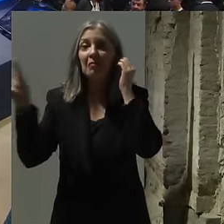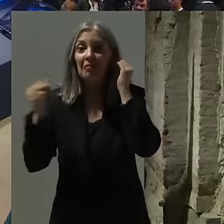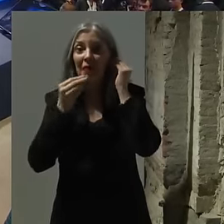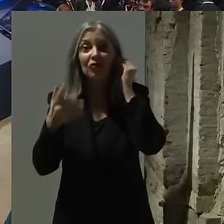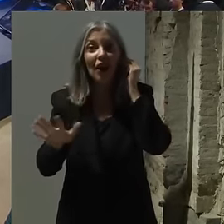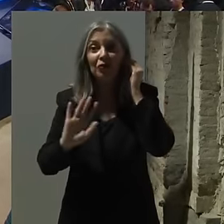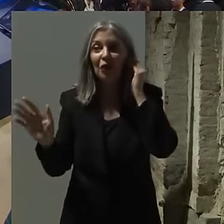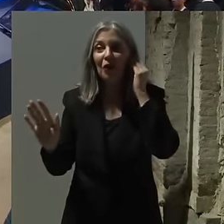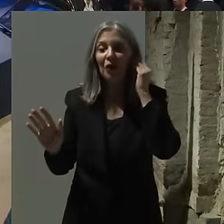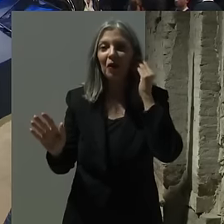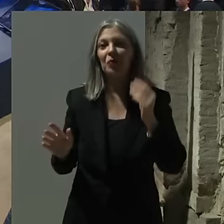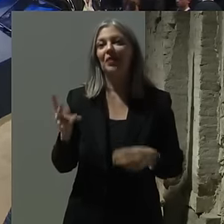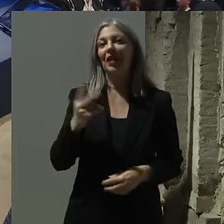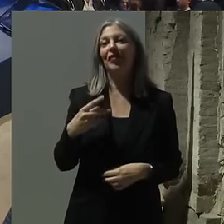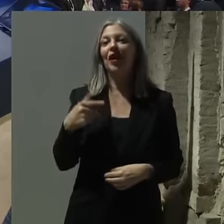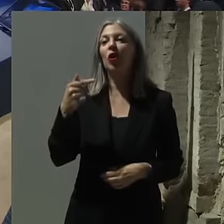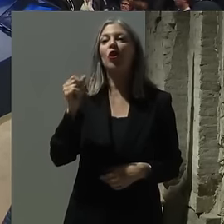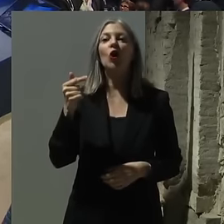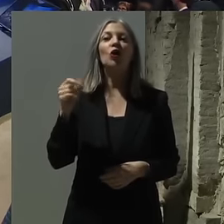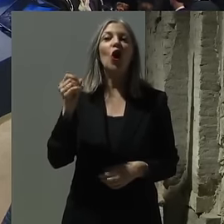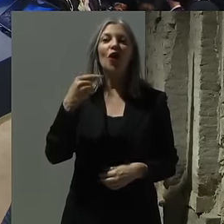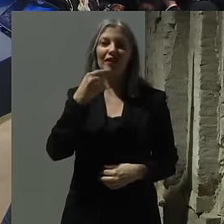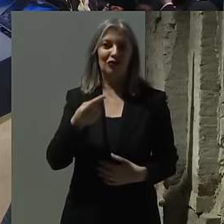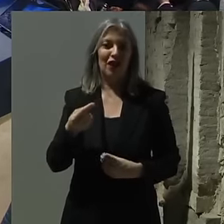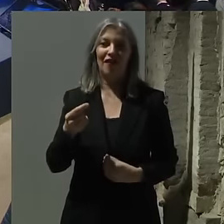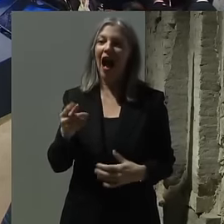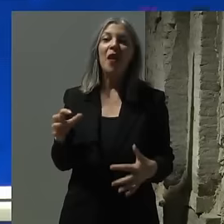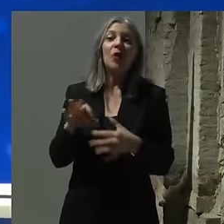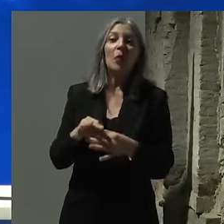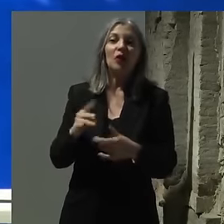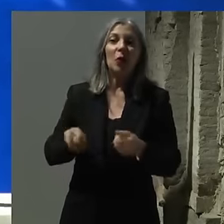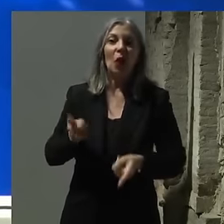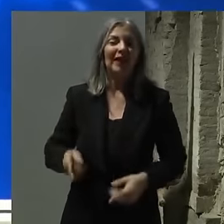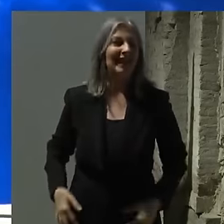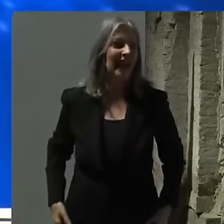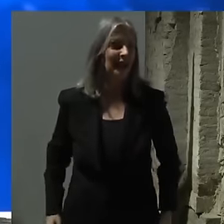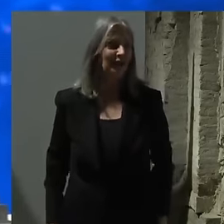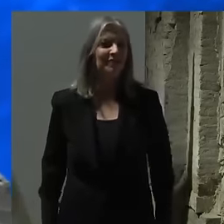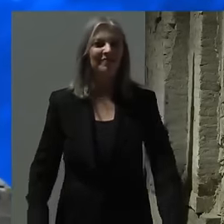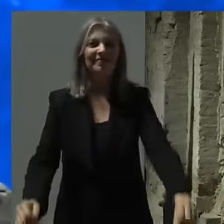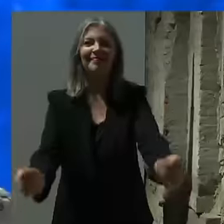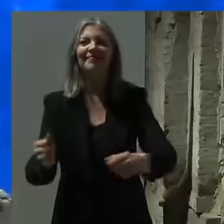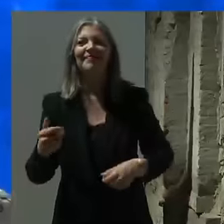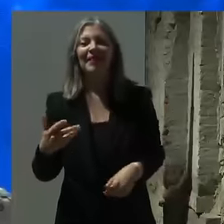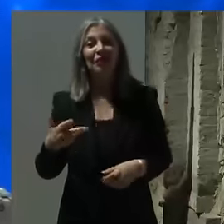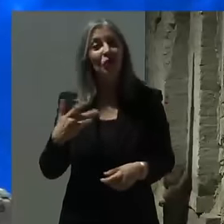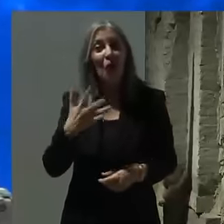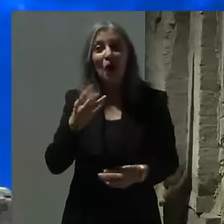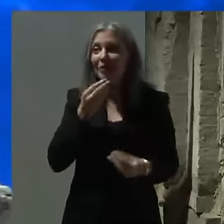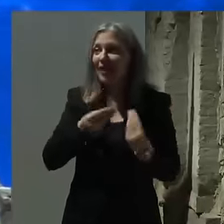se no, come diceva Totò, a proposito di politica, ci sarebbe qualcosa a mangiare.